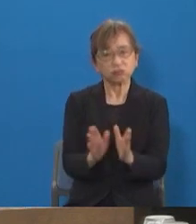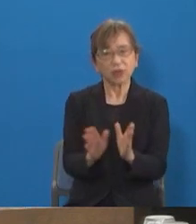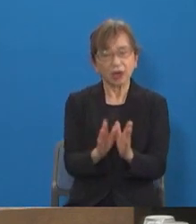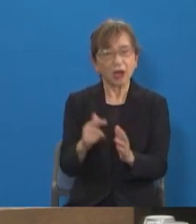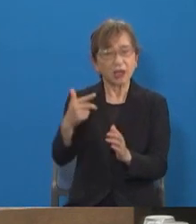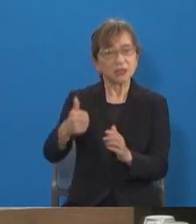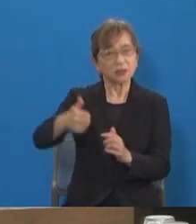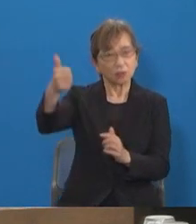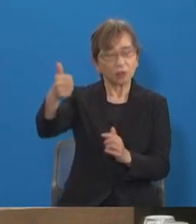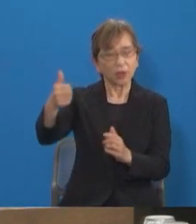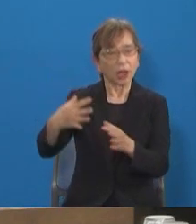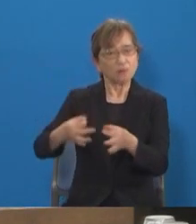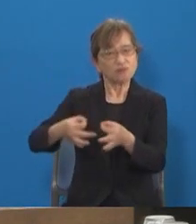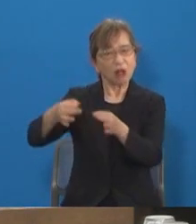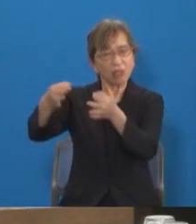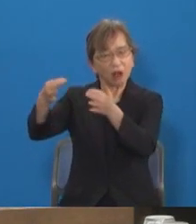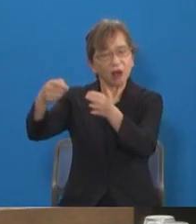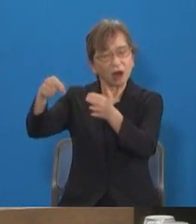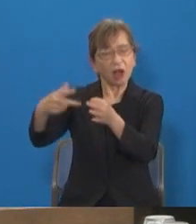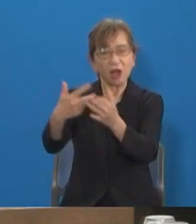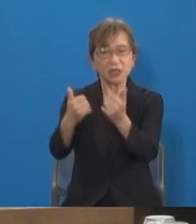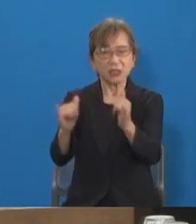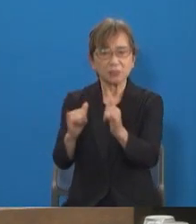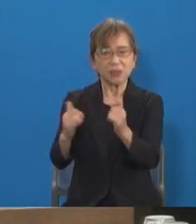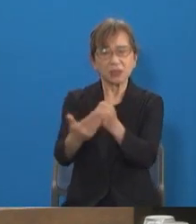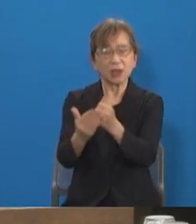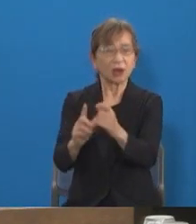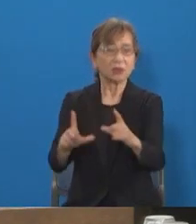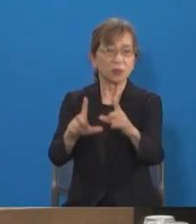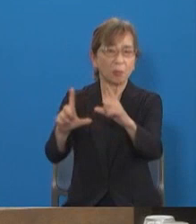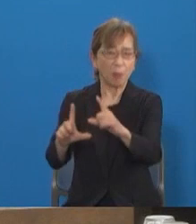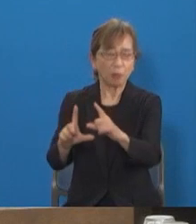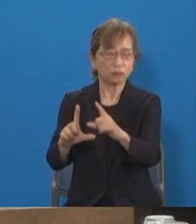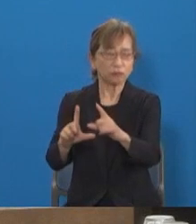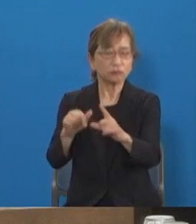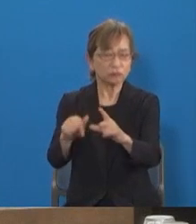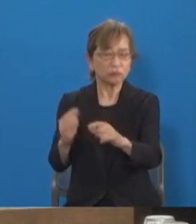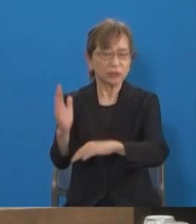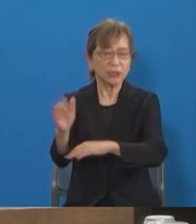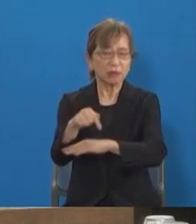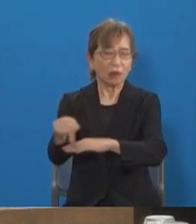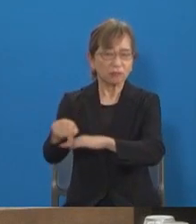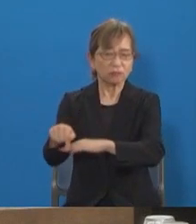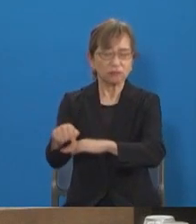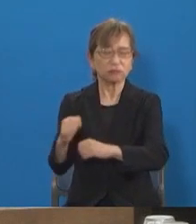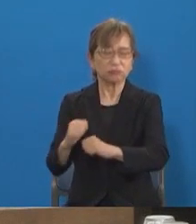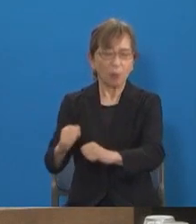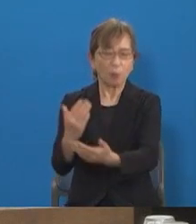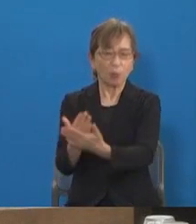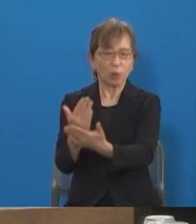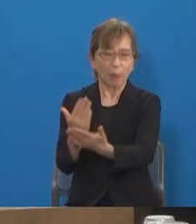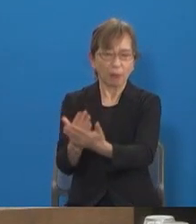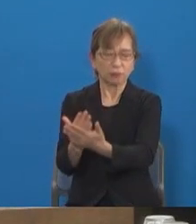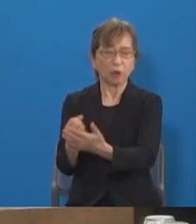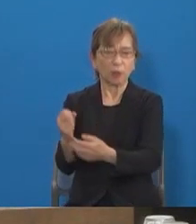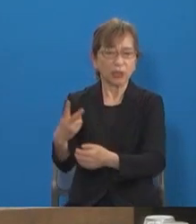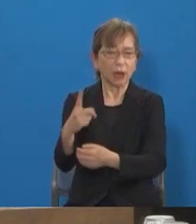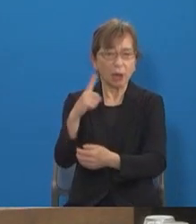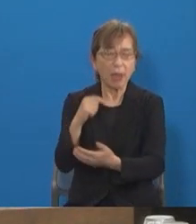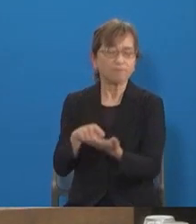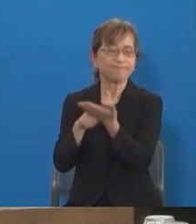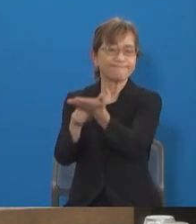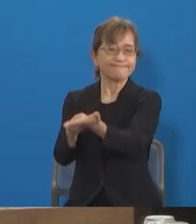市長に物価高から市民生活を守る施策の実施を求める要望第2弾を提